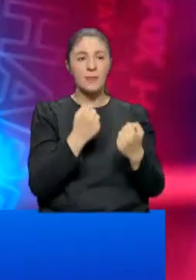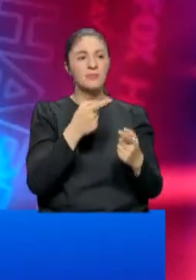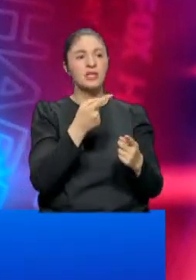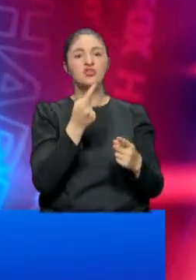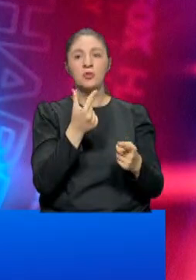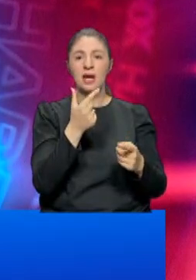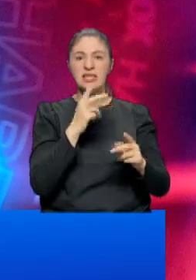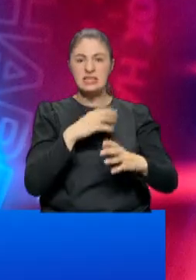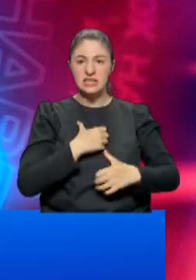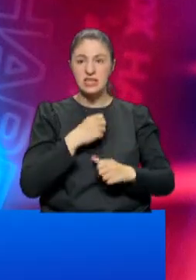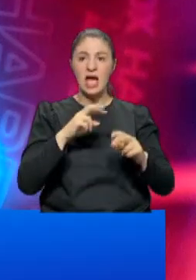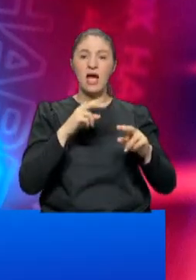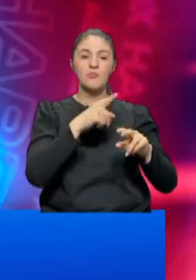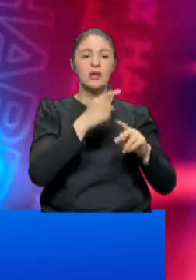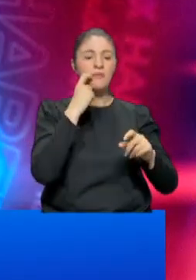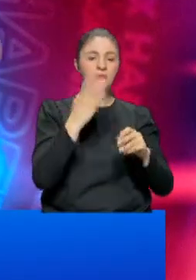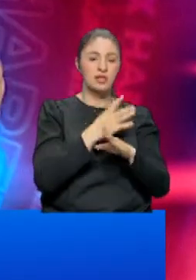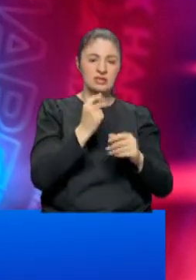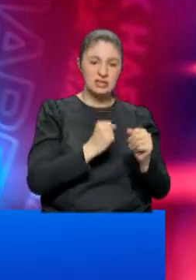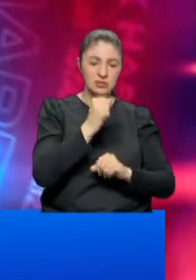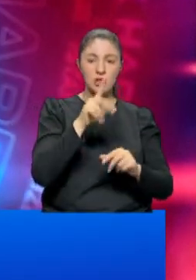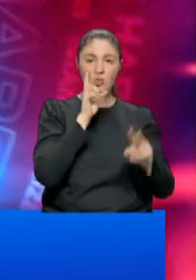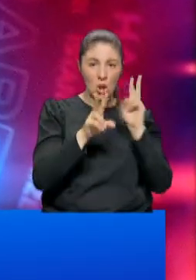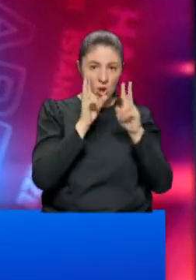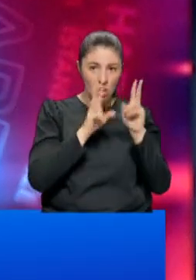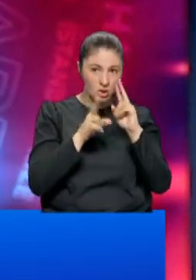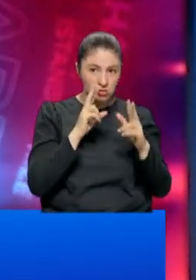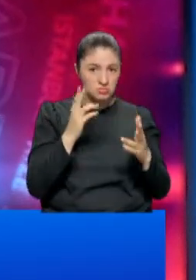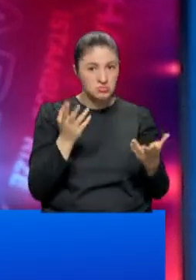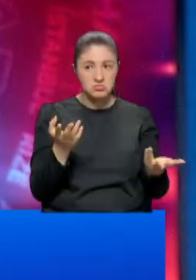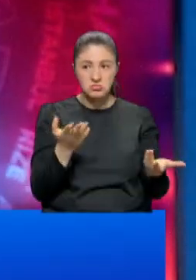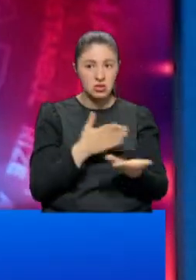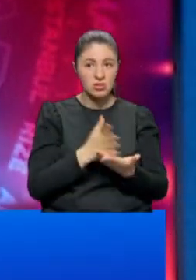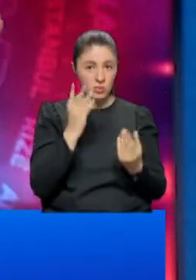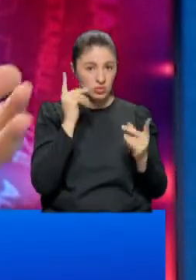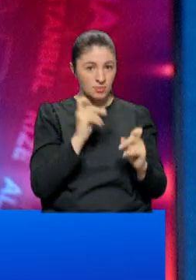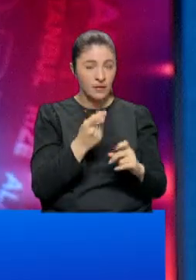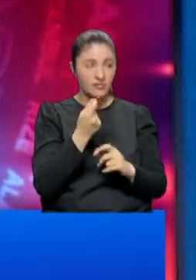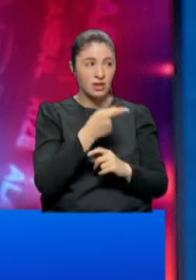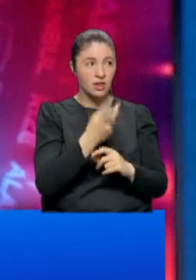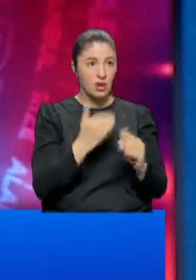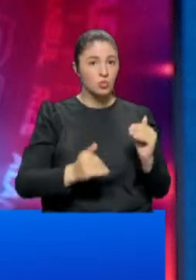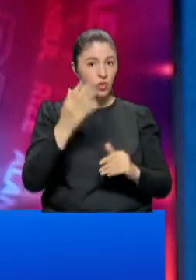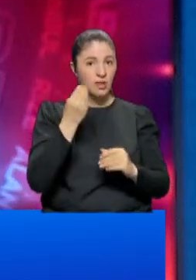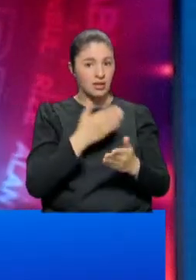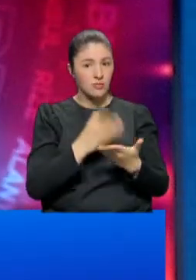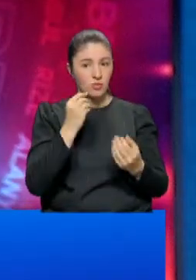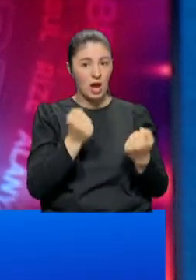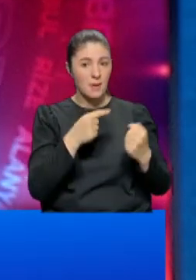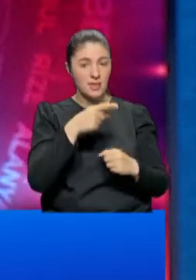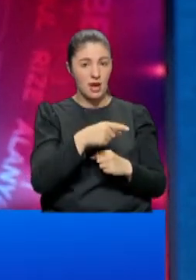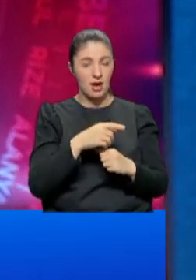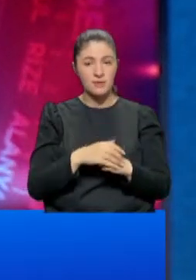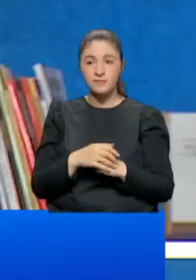çift krizi emtia fiyatlarının artışı ve bunun yansımaları Bıdı devam edecek mi fiyatlarda yükselme devam edecek mi